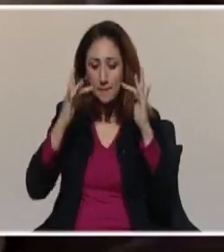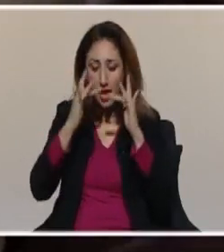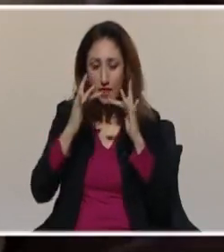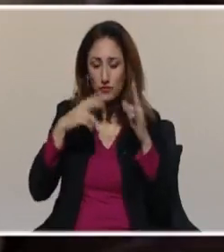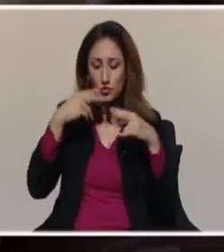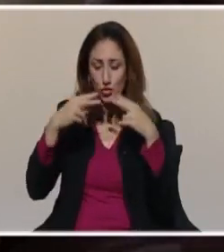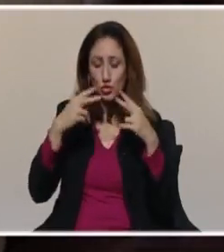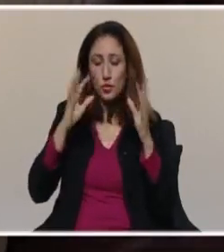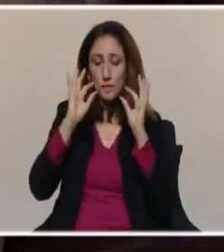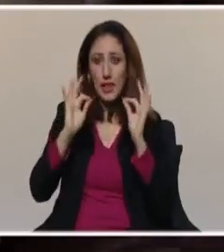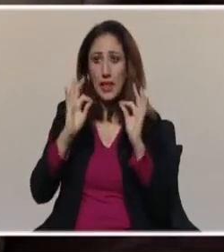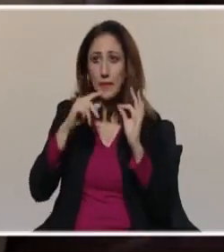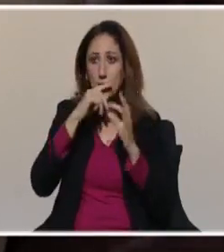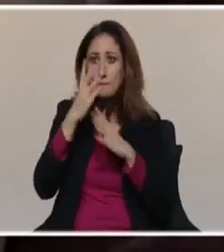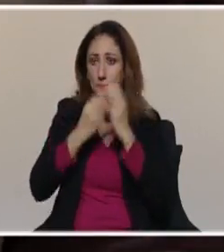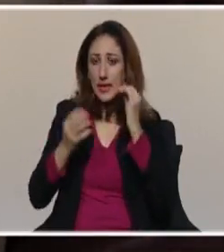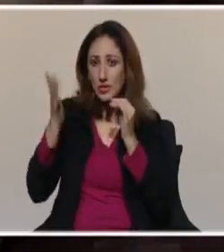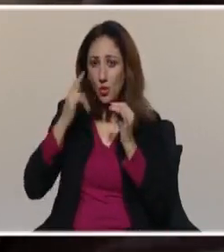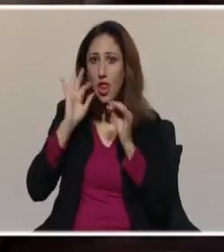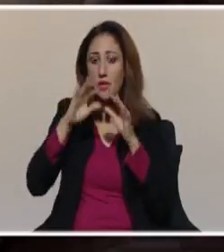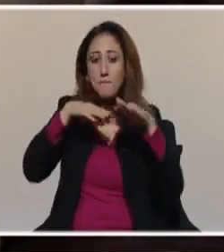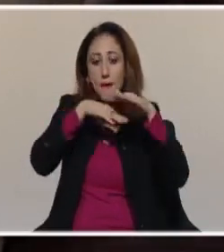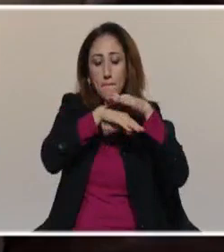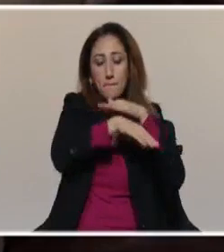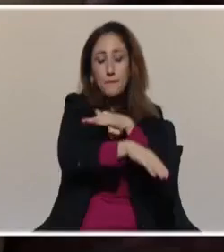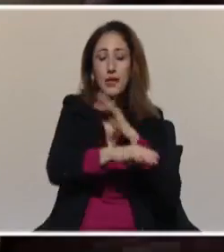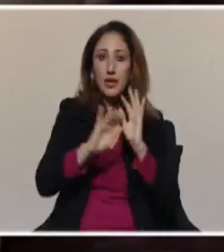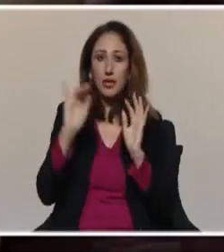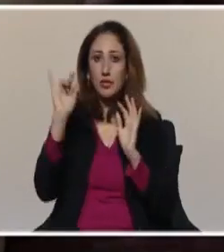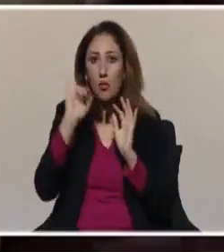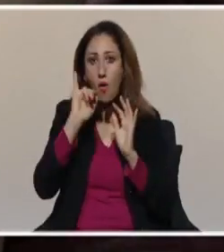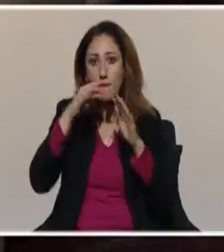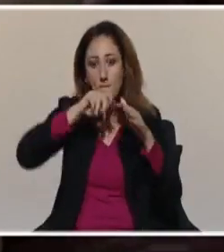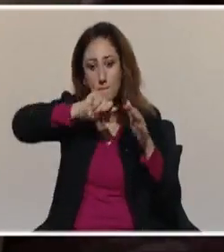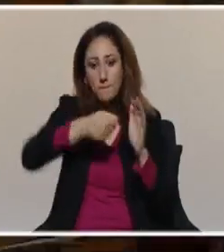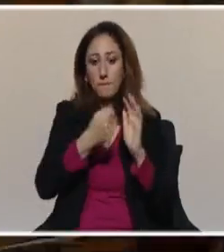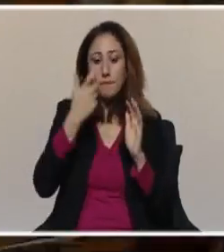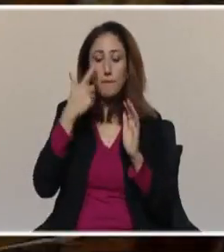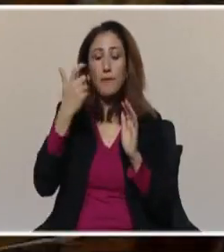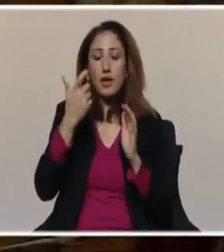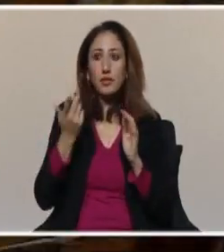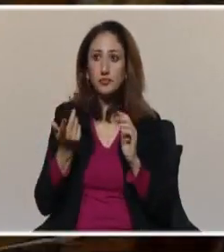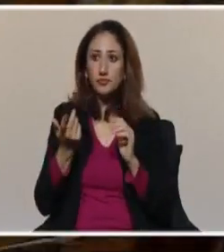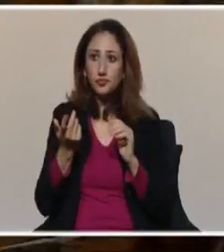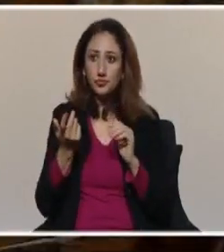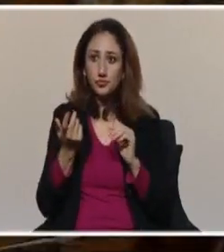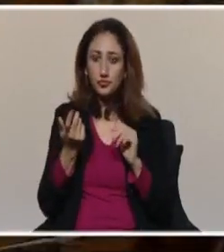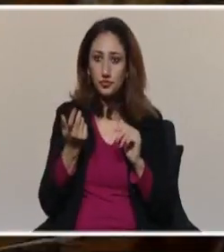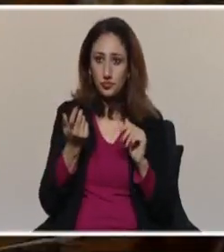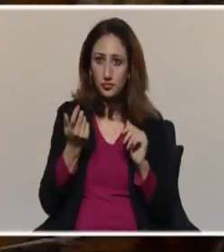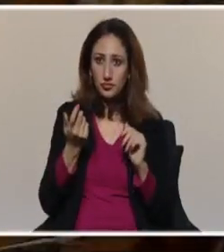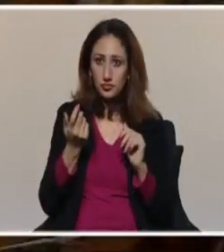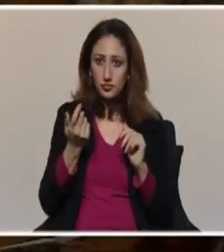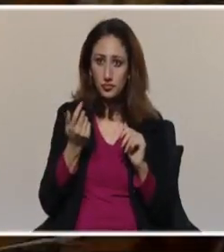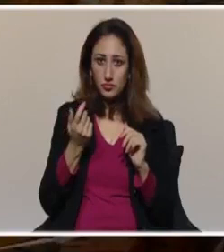مستند زوجة لبنتي أو لأختي بشيلها في أهم مكان عندي وأقفل عليها بالضبة والمفتاح. طيب سناء قالت برضو أنه هاني رافض